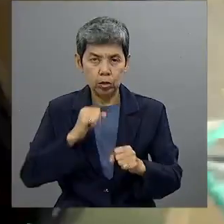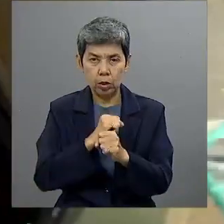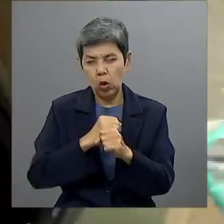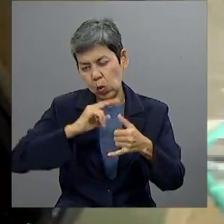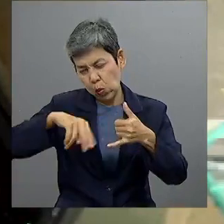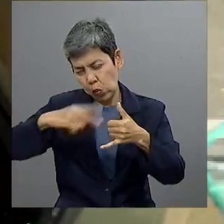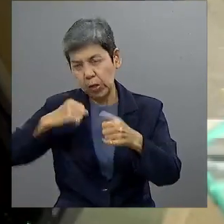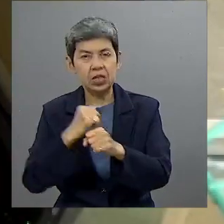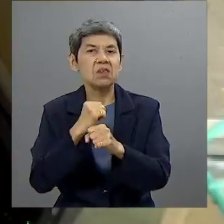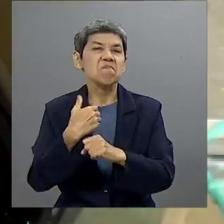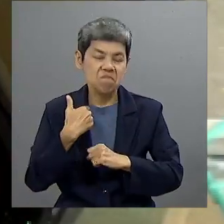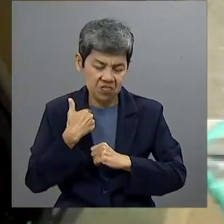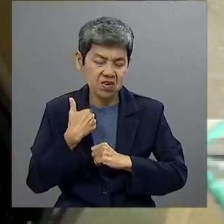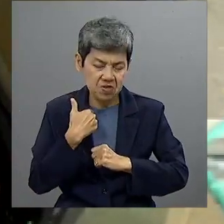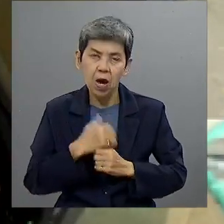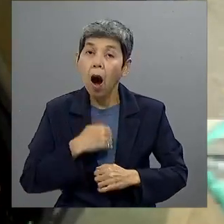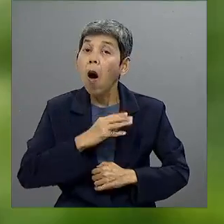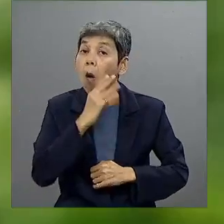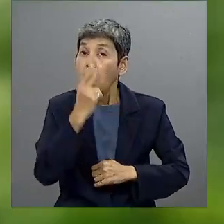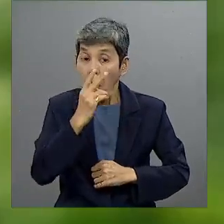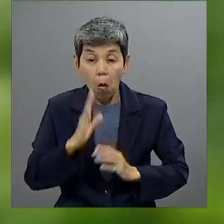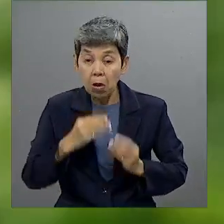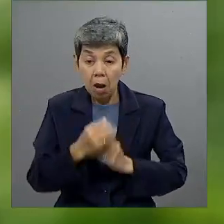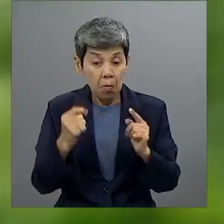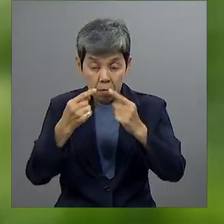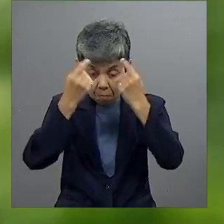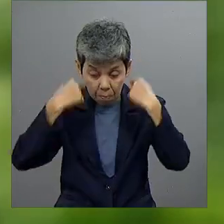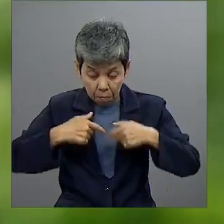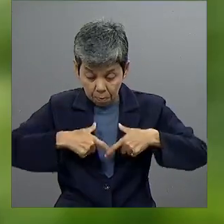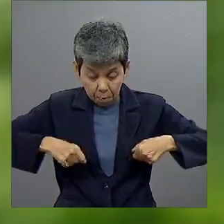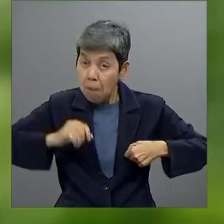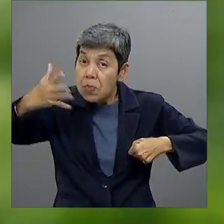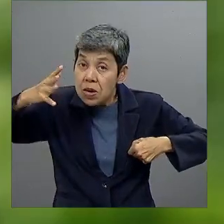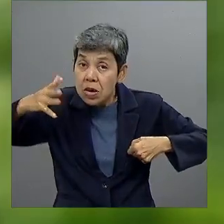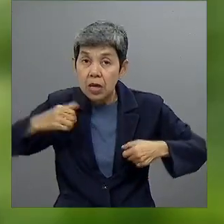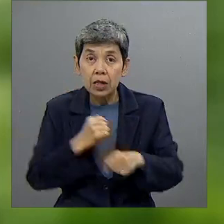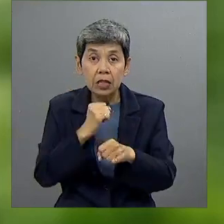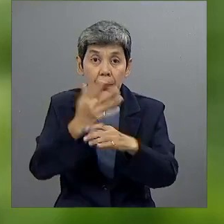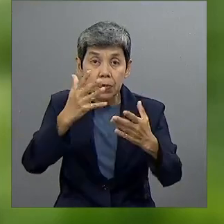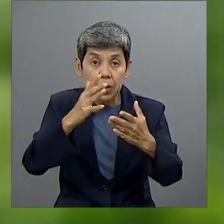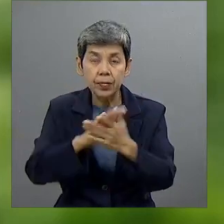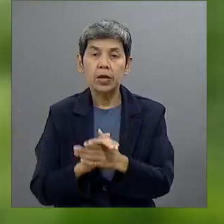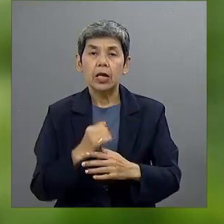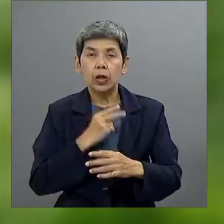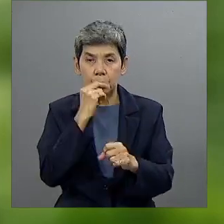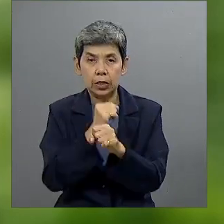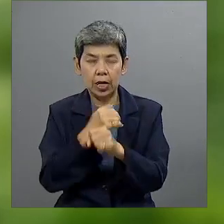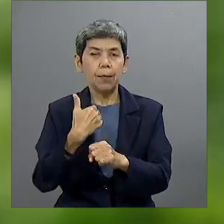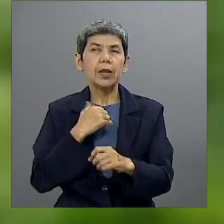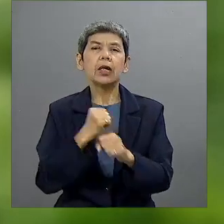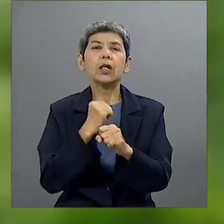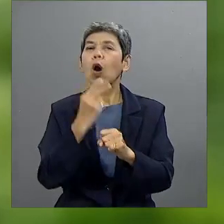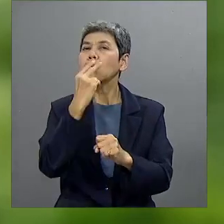การหากพบว่าผู้ค้าไม่มีบัตรอนุญาตหรือไม่นำบัตรมาตรวจวัดอุณหภูมิประจำวันมาติดหรือแขวนคอเพื่อให้